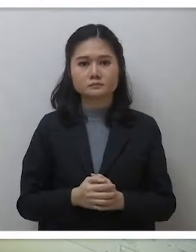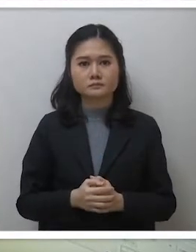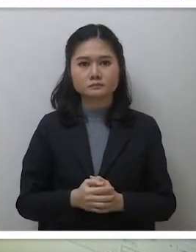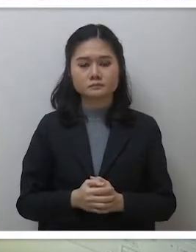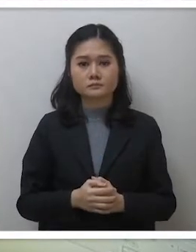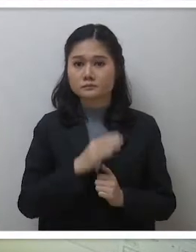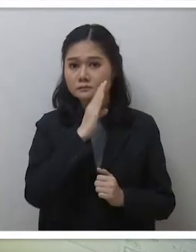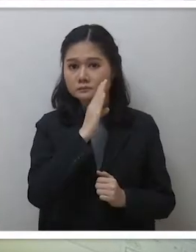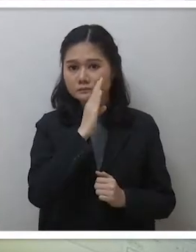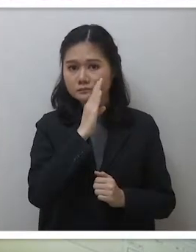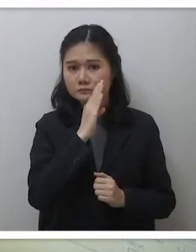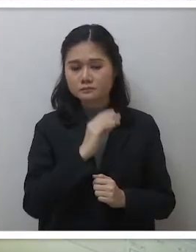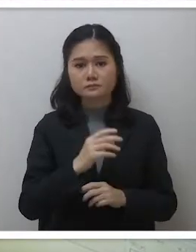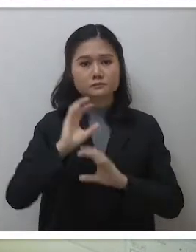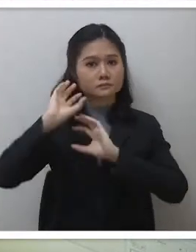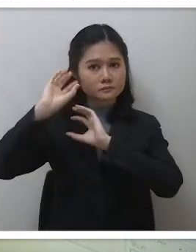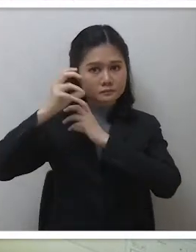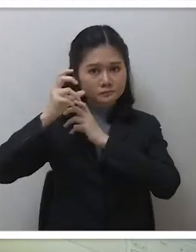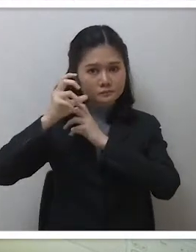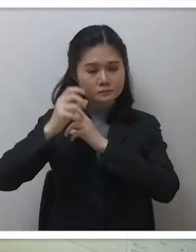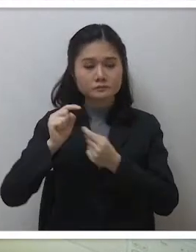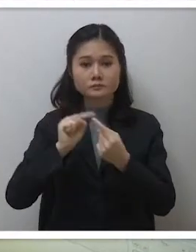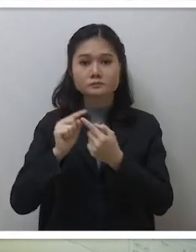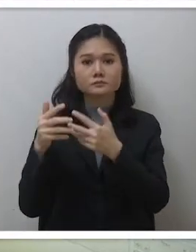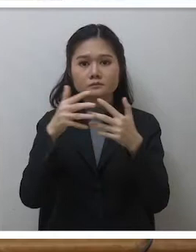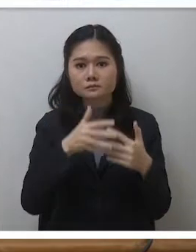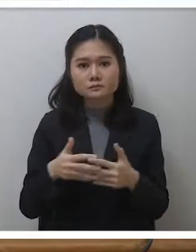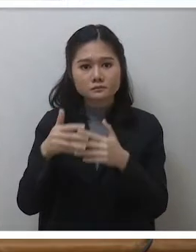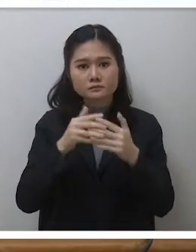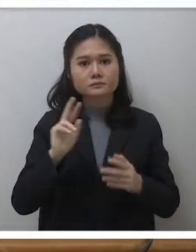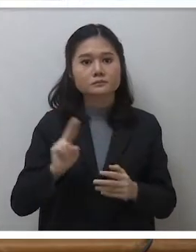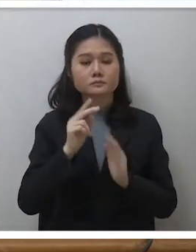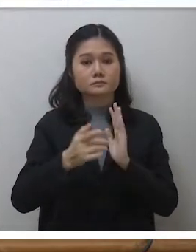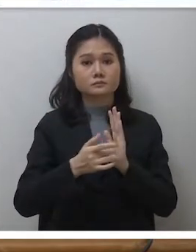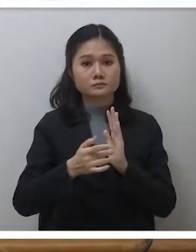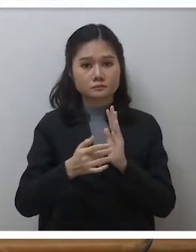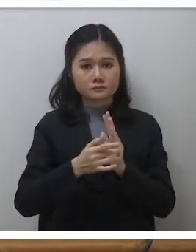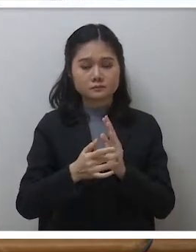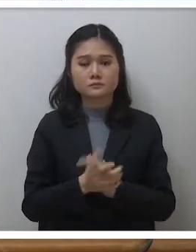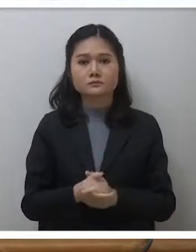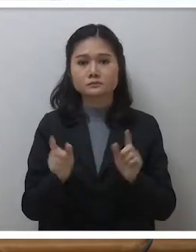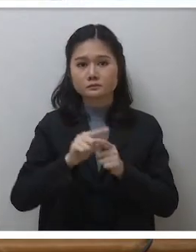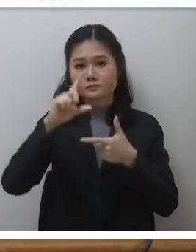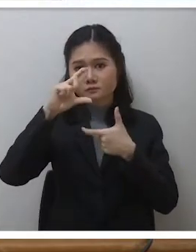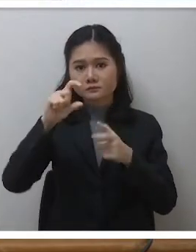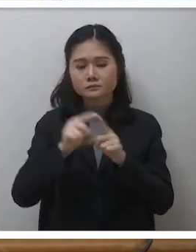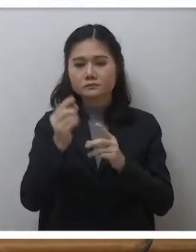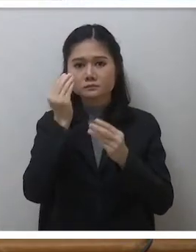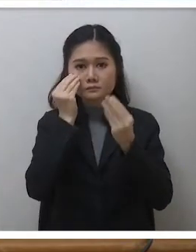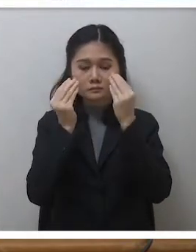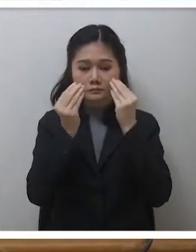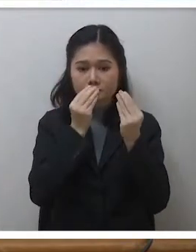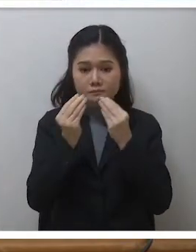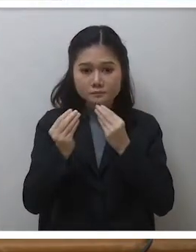ะอย่างถ้าเป็นพวกหนังของอเมริกาเนี่ยเขาใช้เทคโนโลยี motion capture นี่ติดตามหน้าเลยนะเคยเห็น